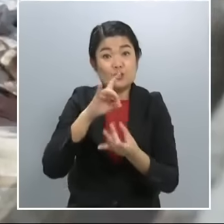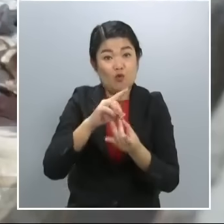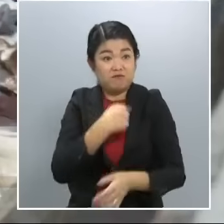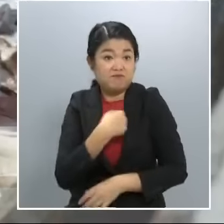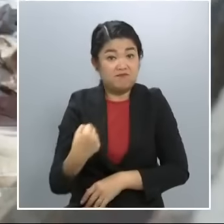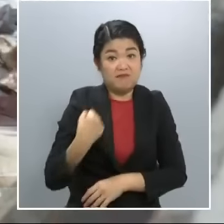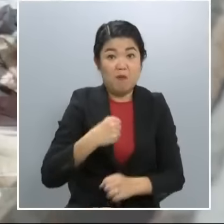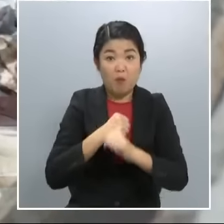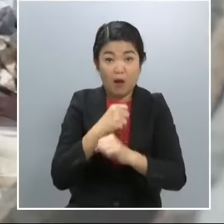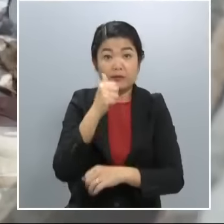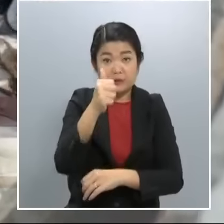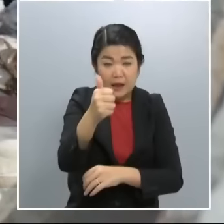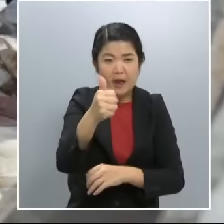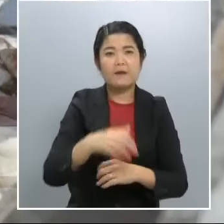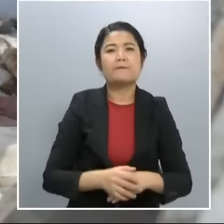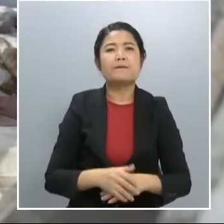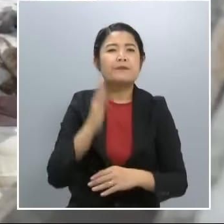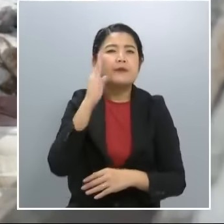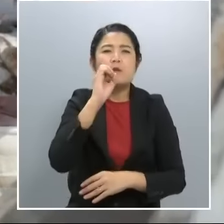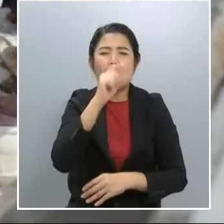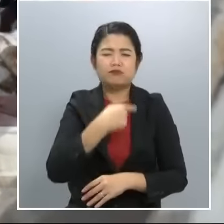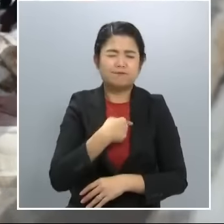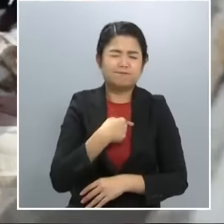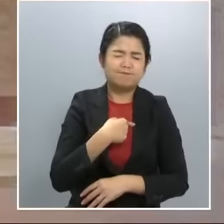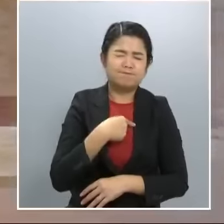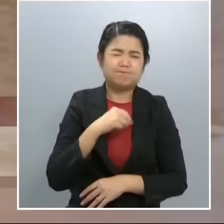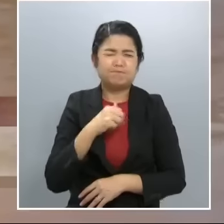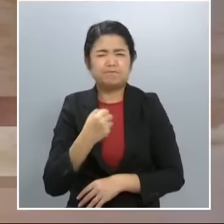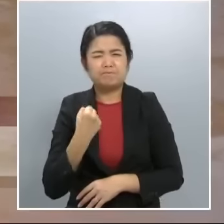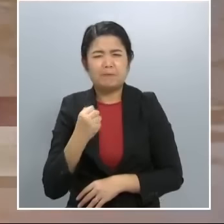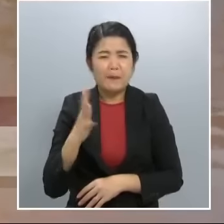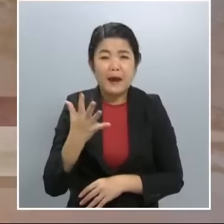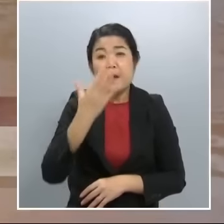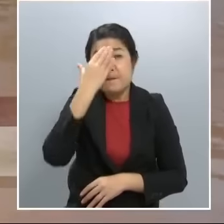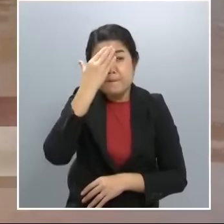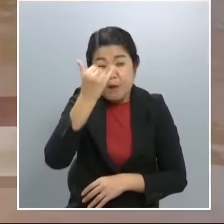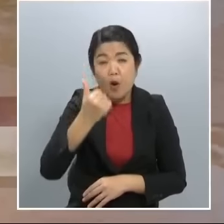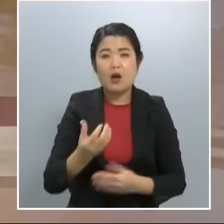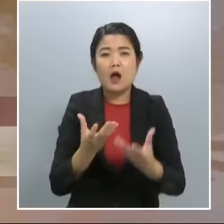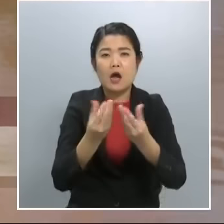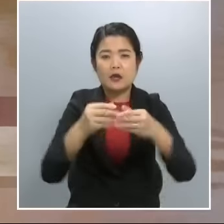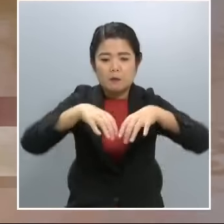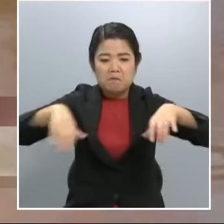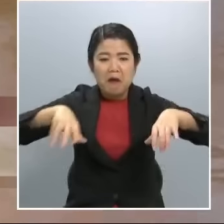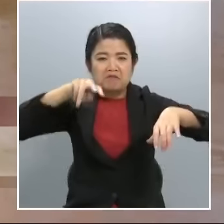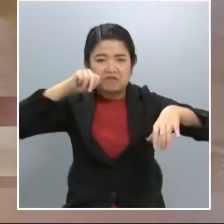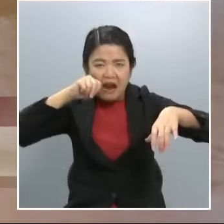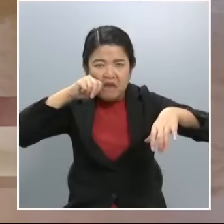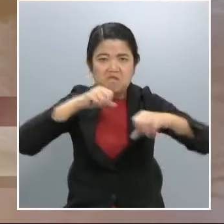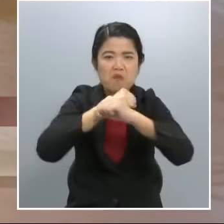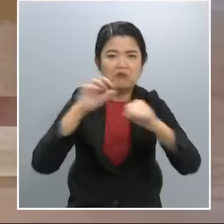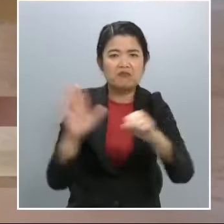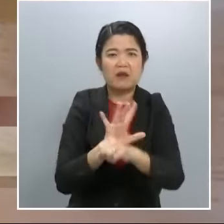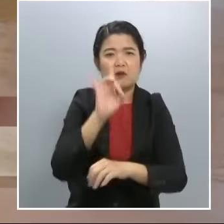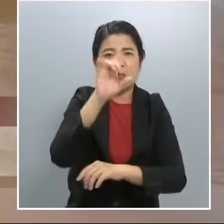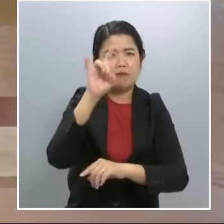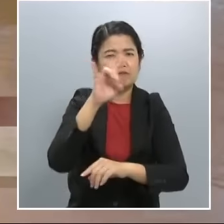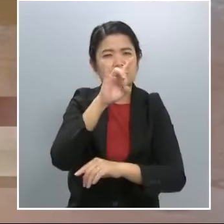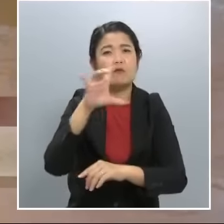ว่าจะรับมือได้คุณสมศักดิ์บอกไม่มั่นใจเพราะน้ำกับตะลิ่งจะเอา 100%ไม่ได้แต่ก็ต้องบอกว่าชาว